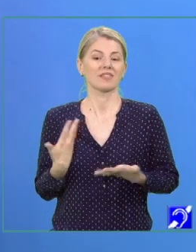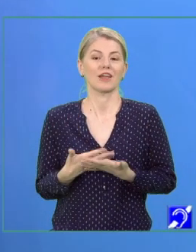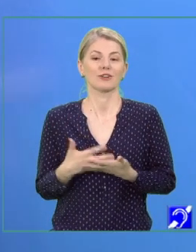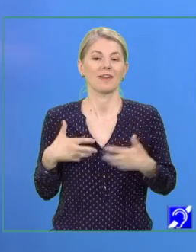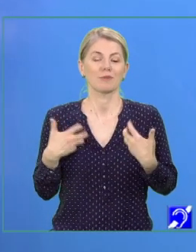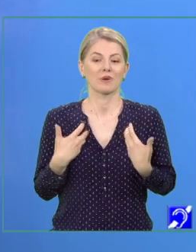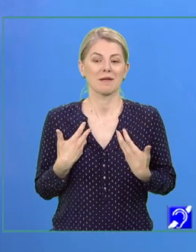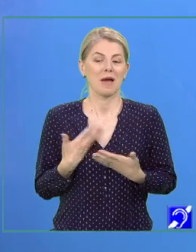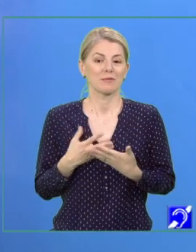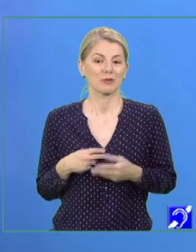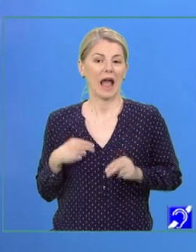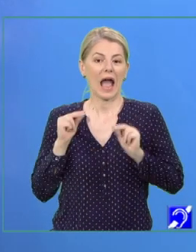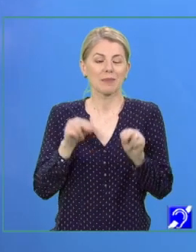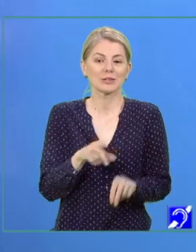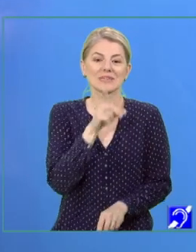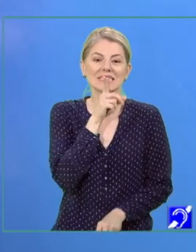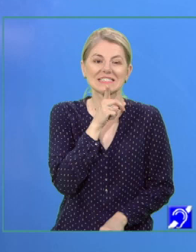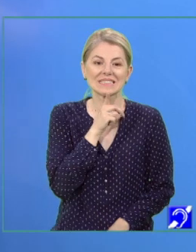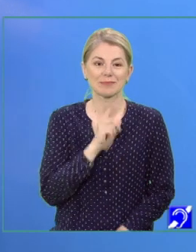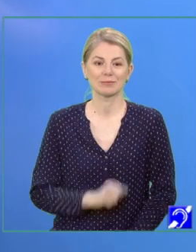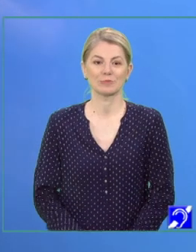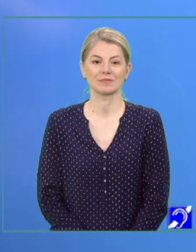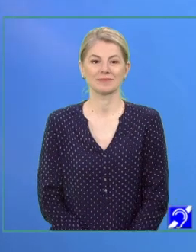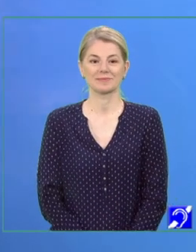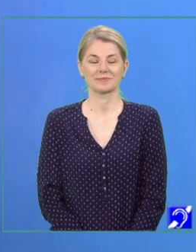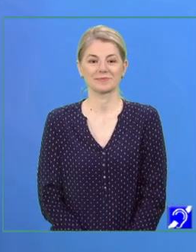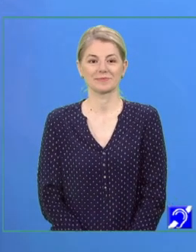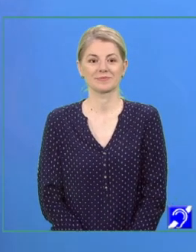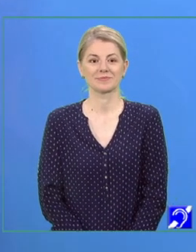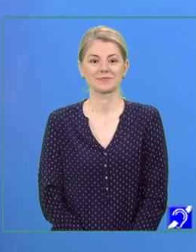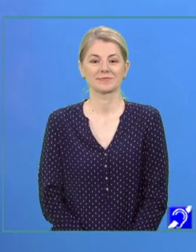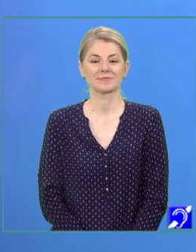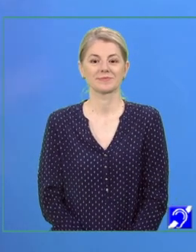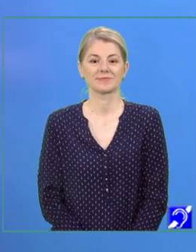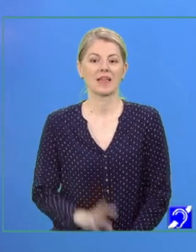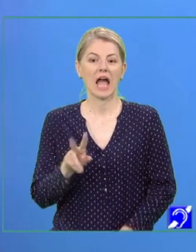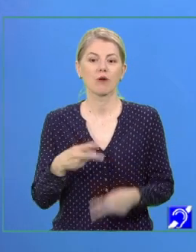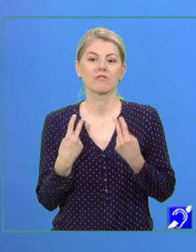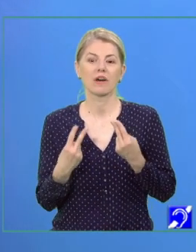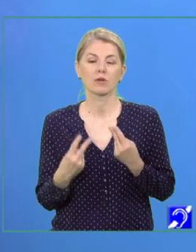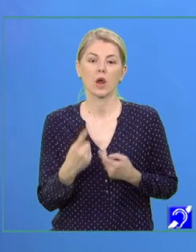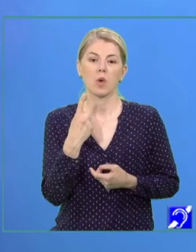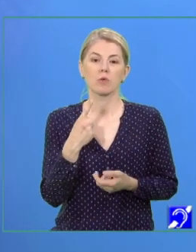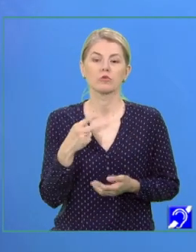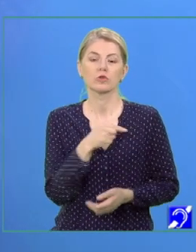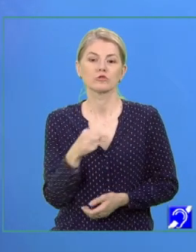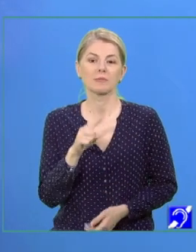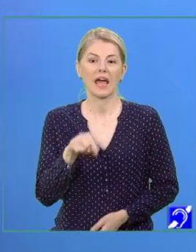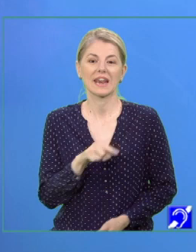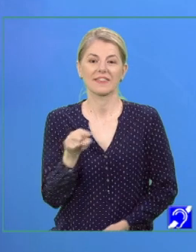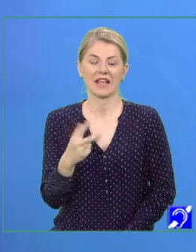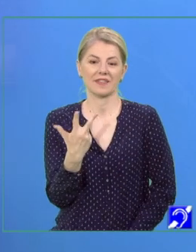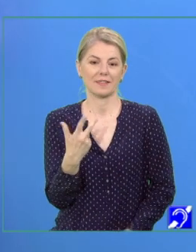bucurăm, dragii mei? Păi ia uitați, toate aceste fracții care trebuie să le adunăm au valoarea 1 supra radical din